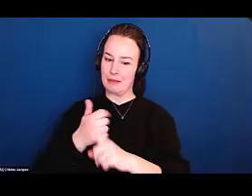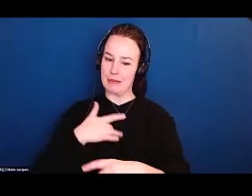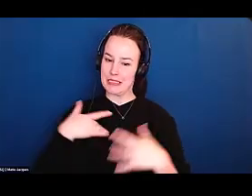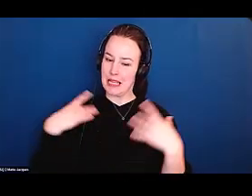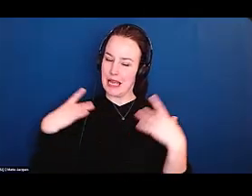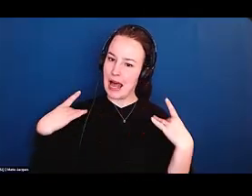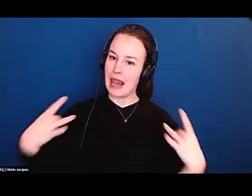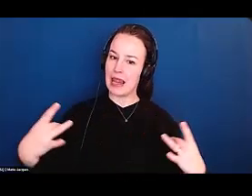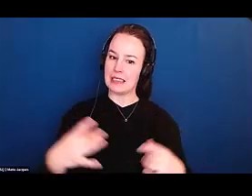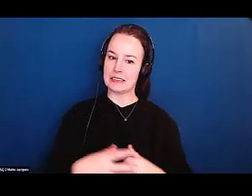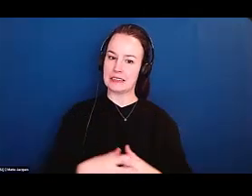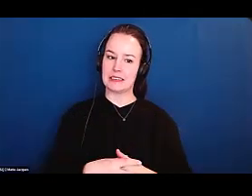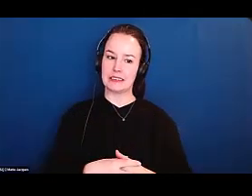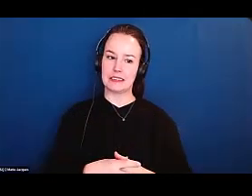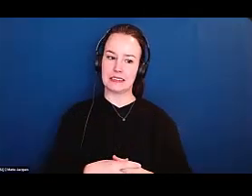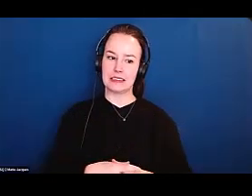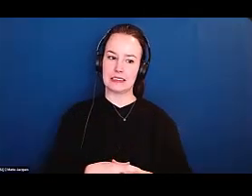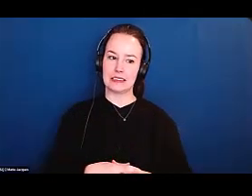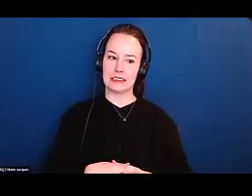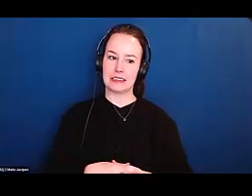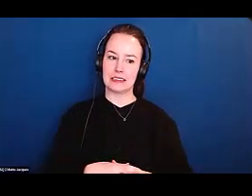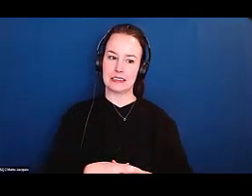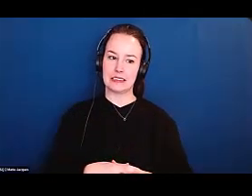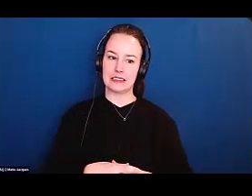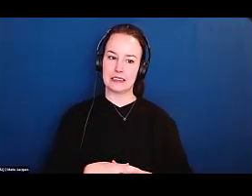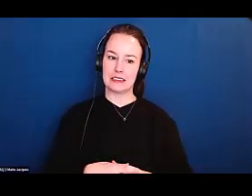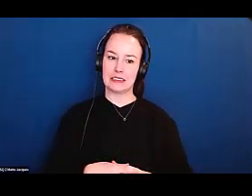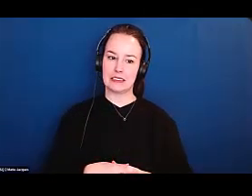Elle se sent à l'aise.